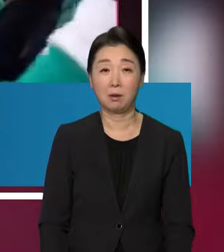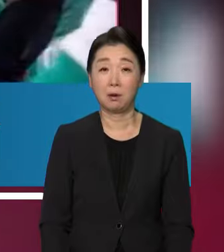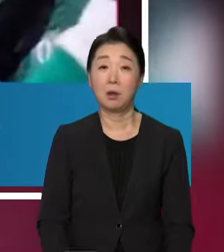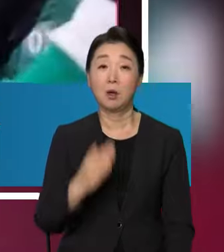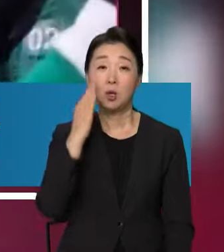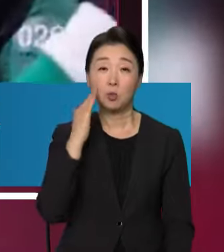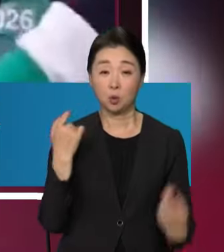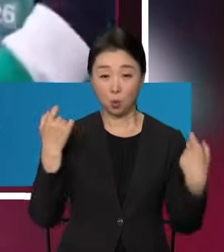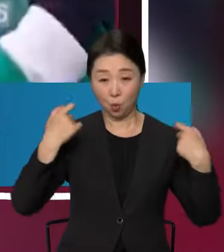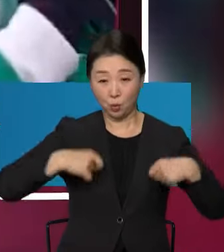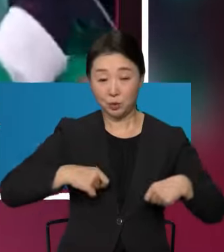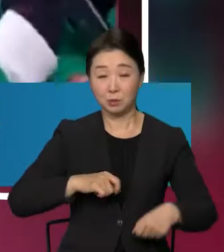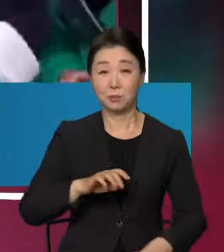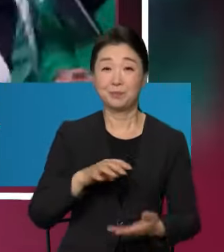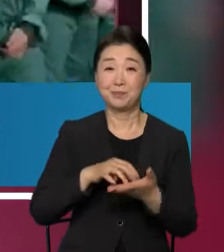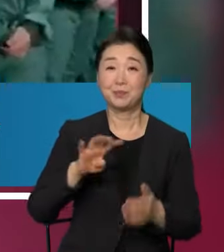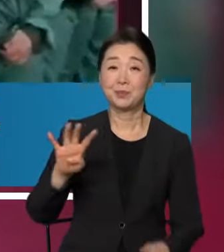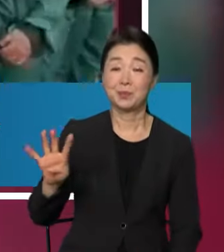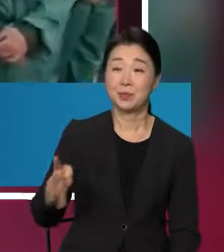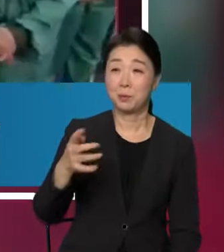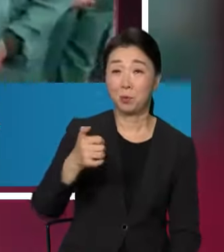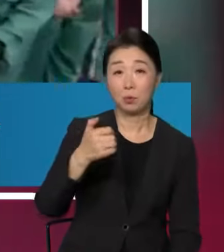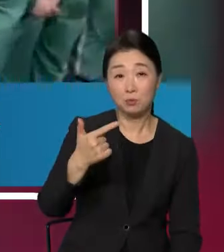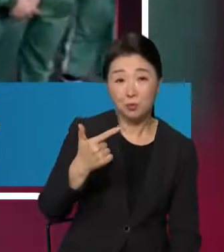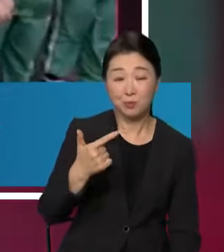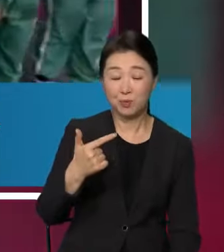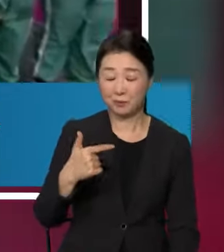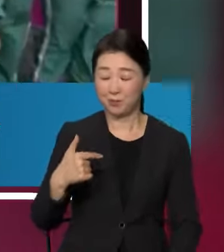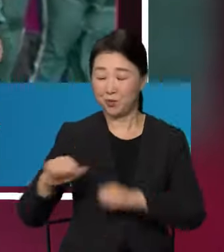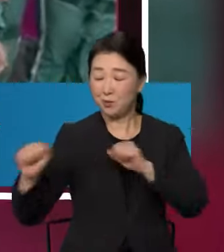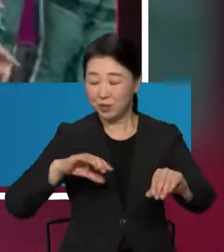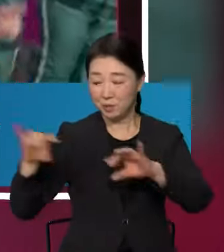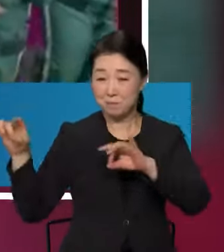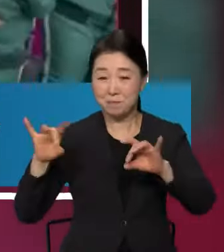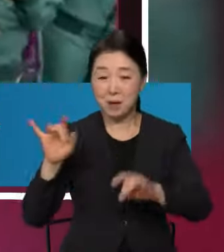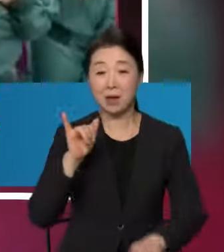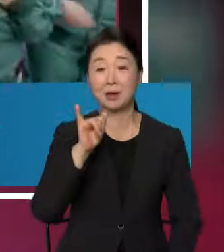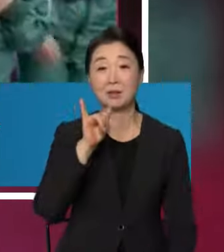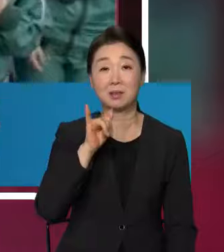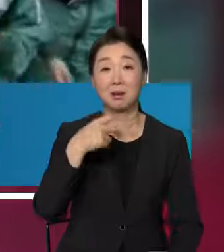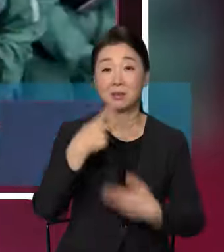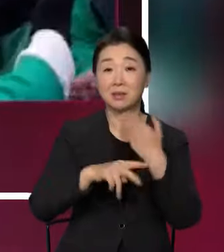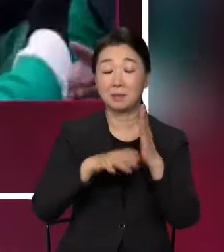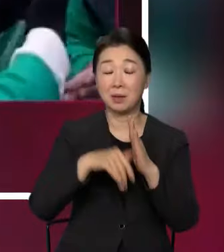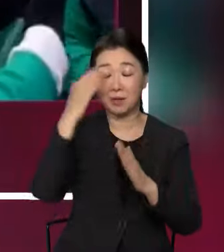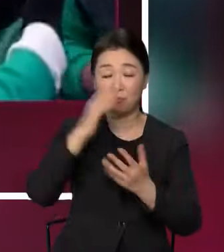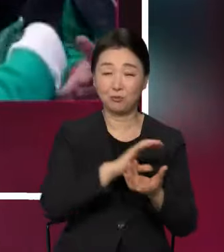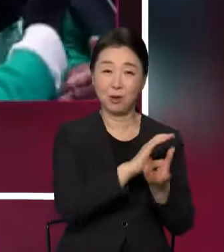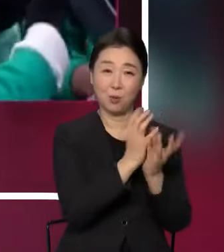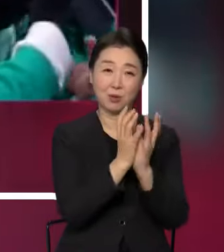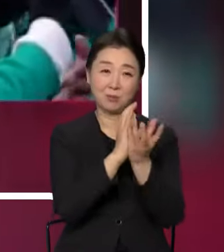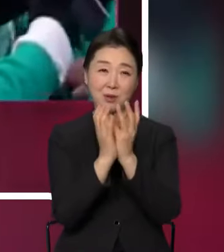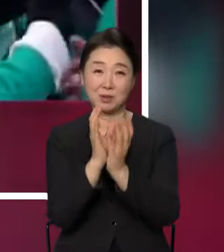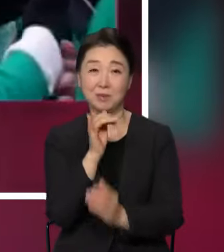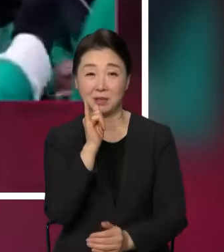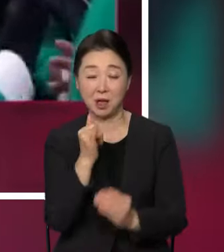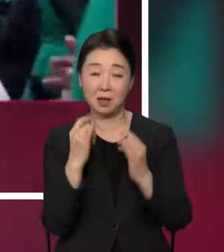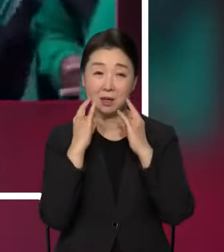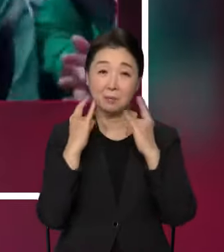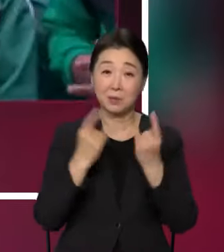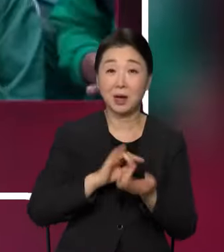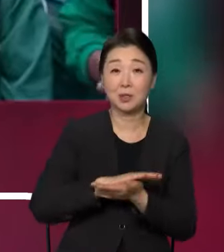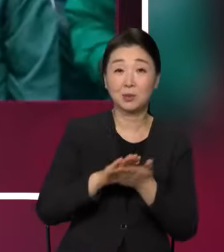입은 456명의 참가자, 움직임을 감지하는 센서를 몸에 달고 드라마 속 무궁화 꽃이 피었습니다의 프랑스